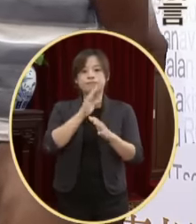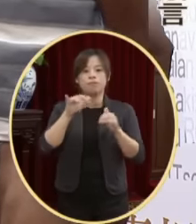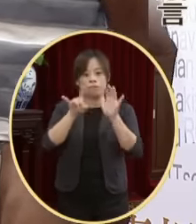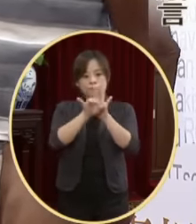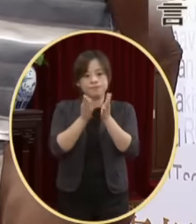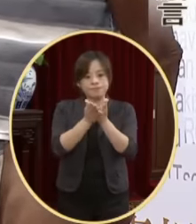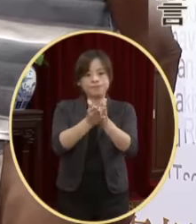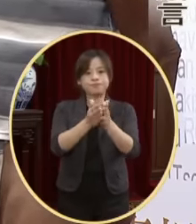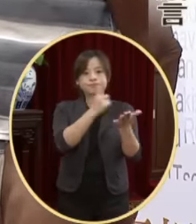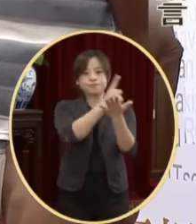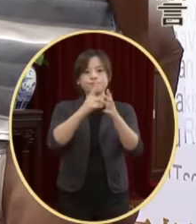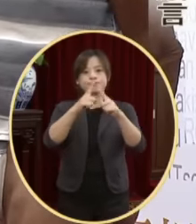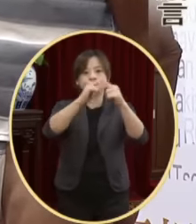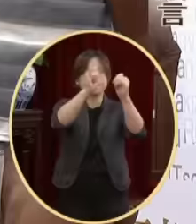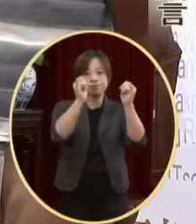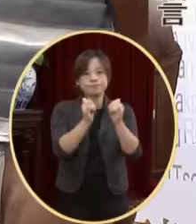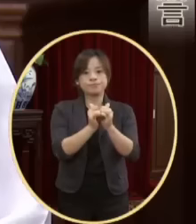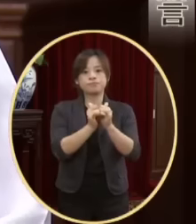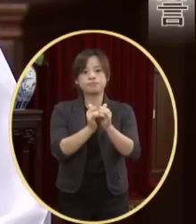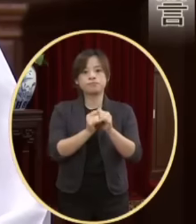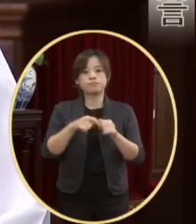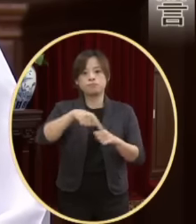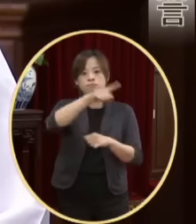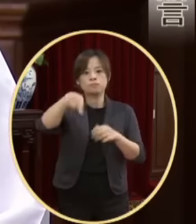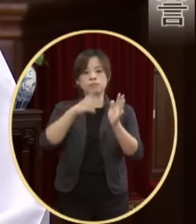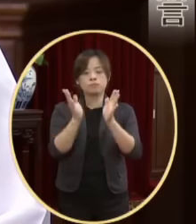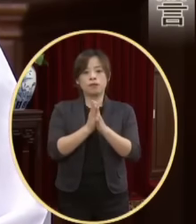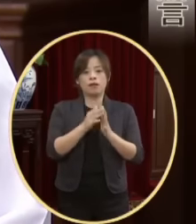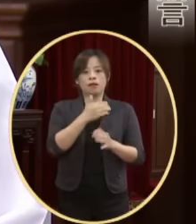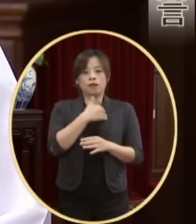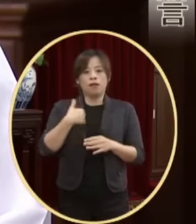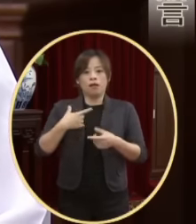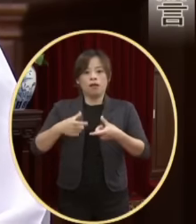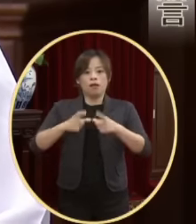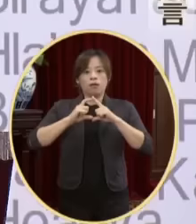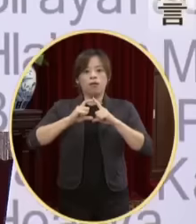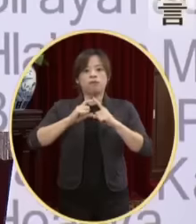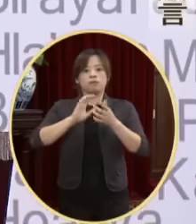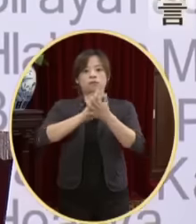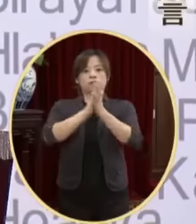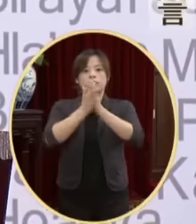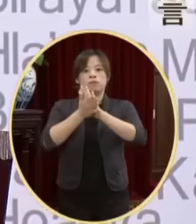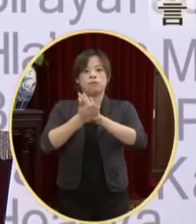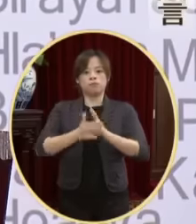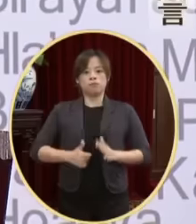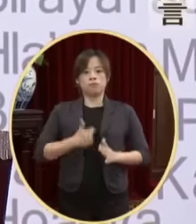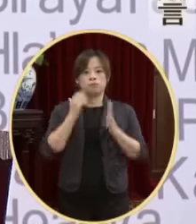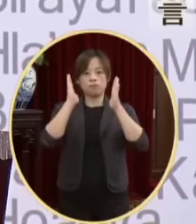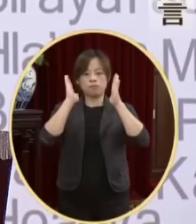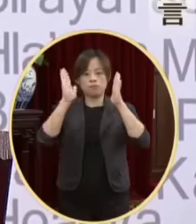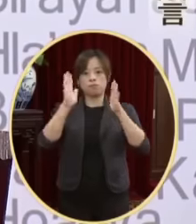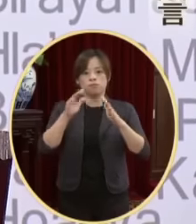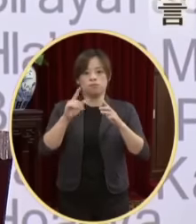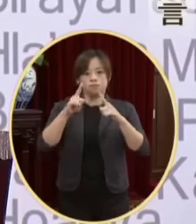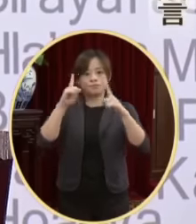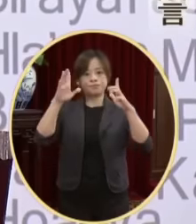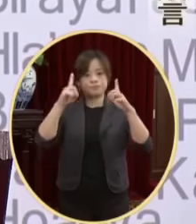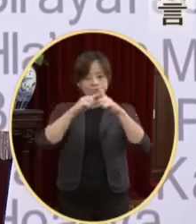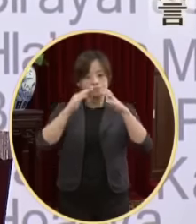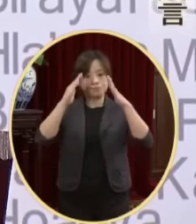屿岛族人，大家都能够成为真正的一家